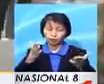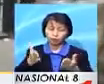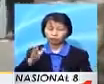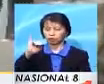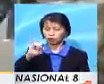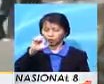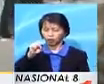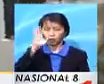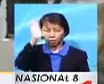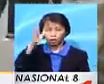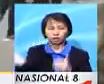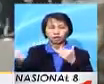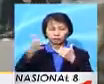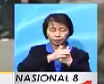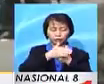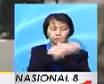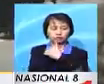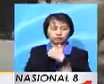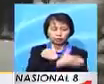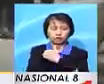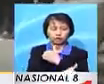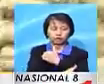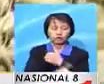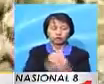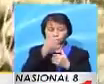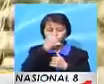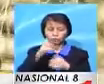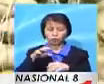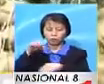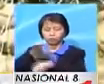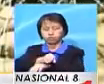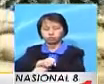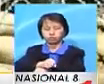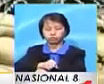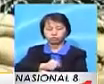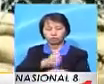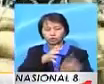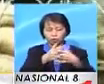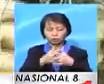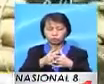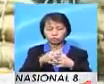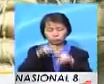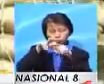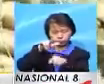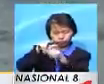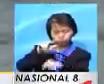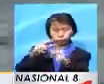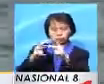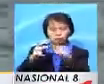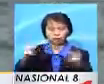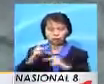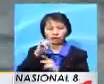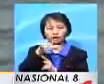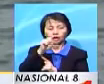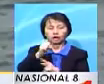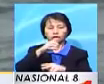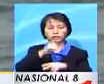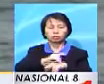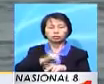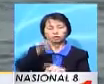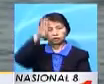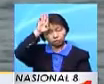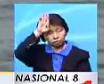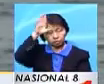militan Daesh akan kembali ke negara asal berikutan serangan tentera diketuai Amerika Syarikat terhadap kawasan Daesh di Mosul,